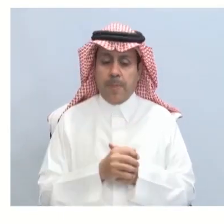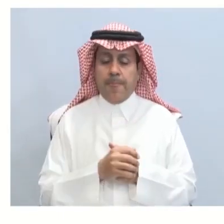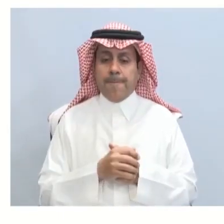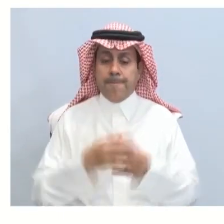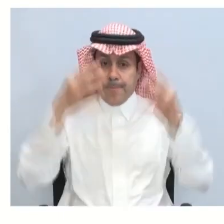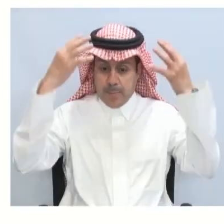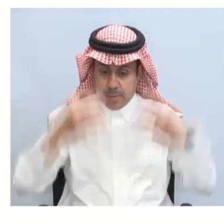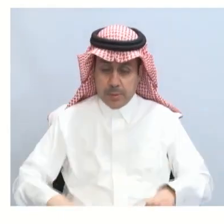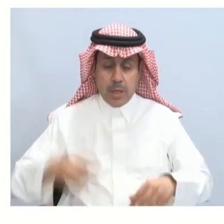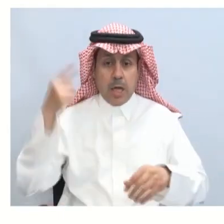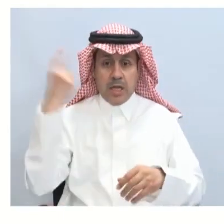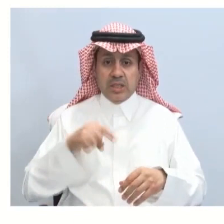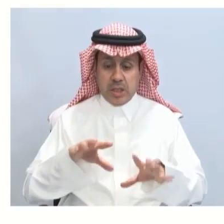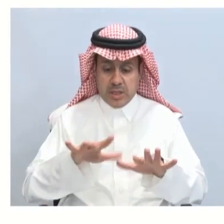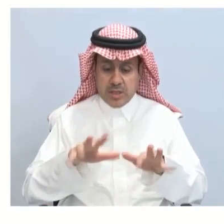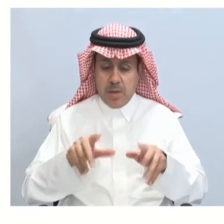البدن منه عشره